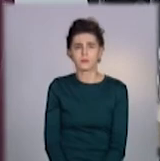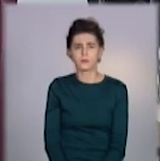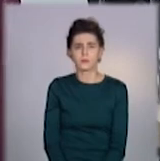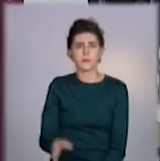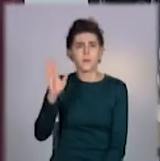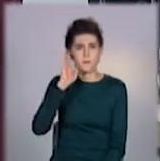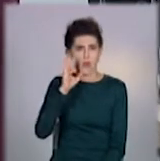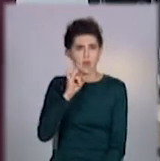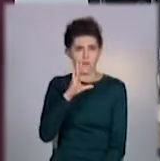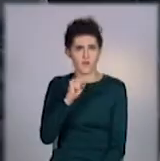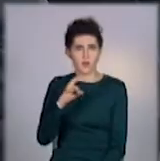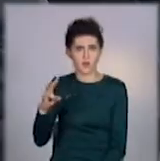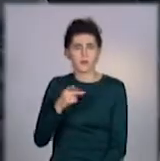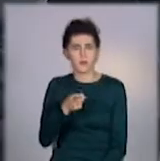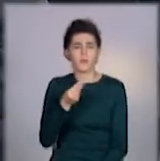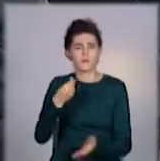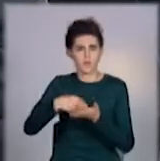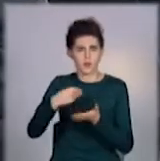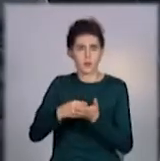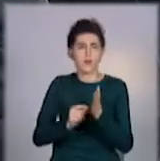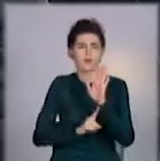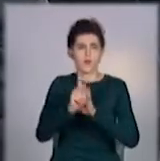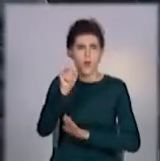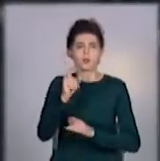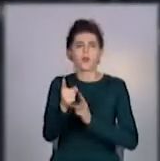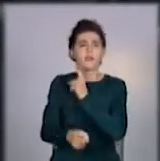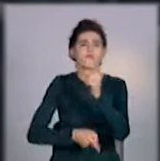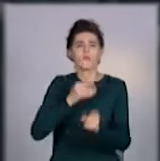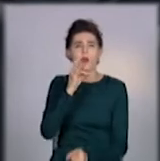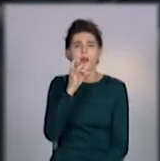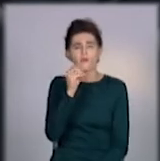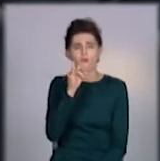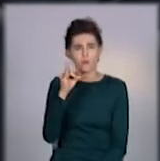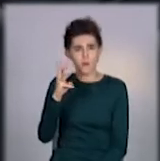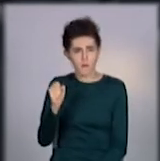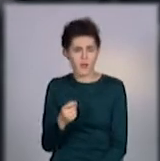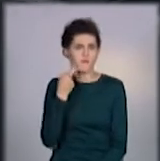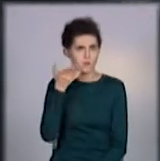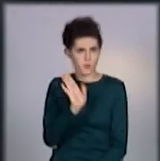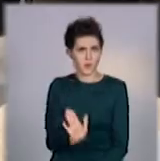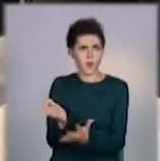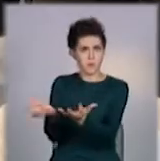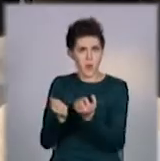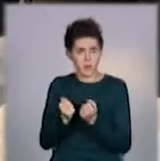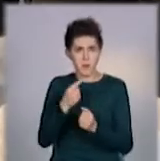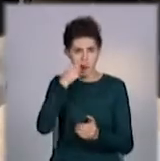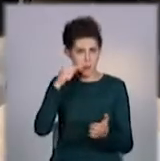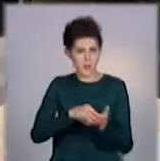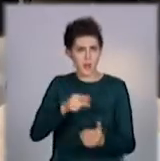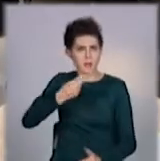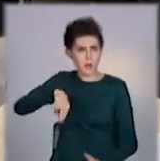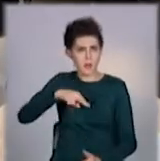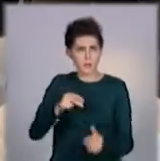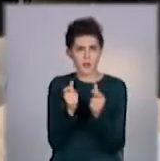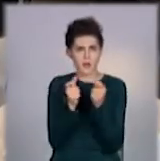Пан Іван отримує монетизовану субсидію від початку дії реформи. Каже, система для нього зручна. Та у грудні на картку надійшла